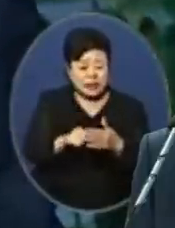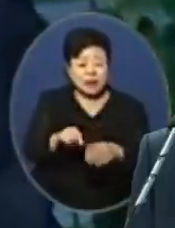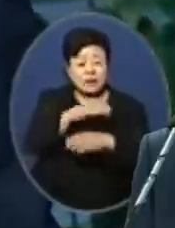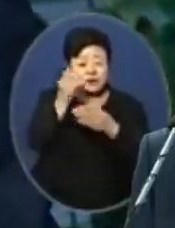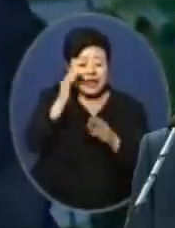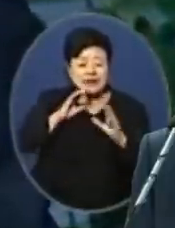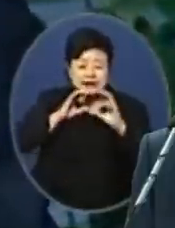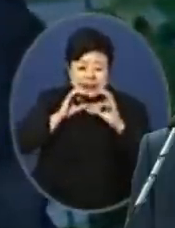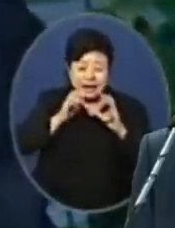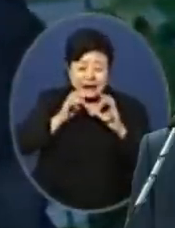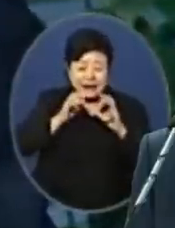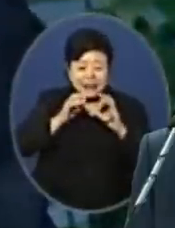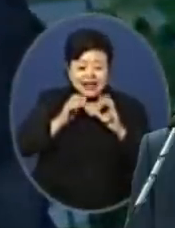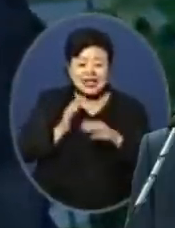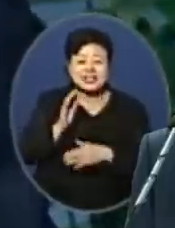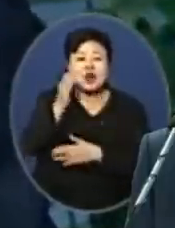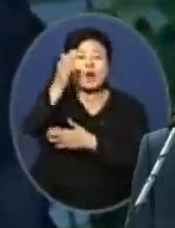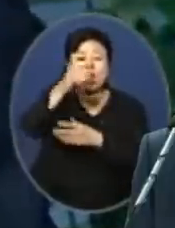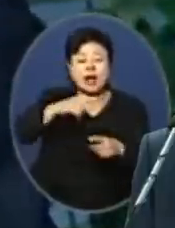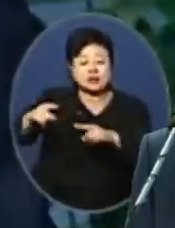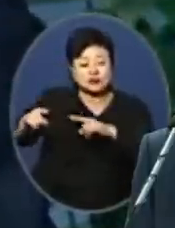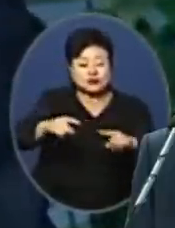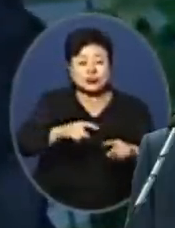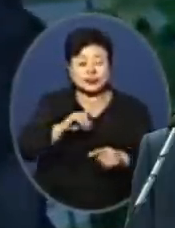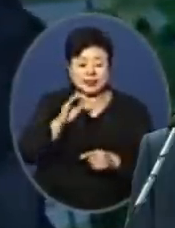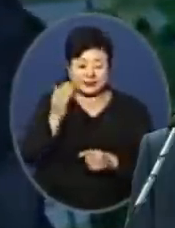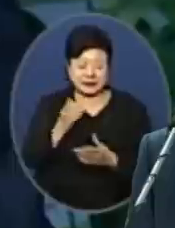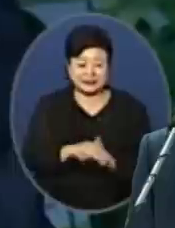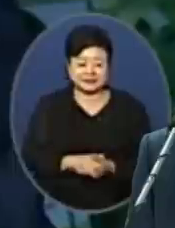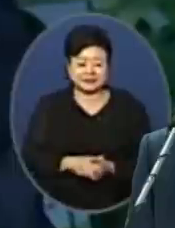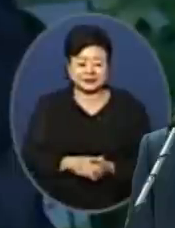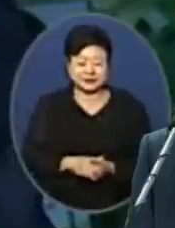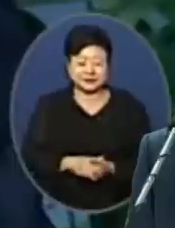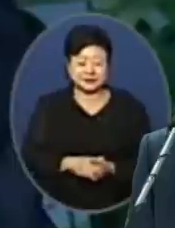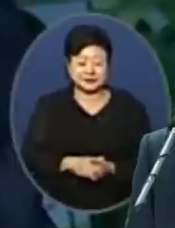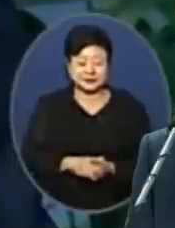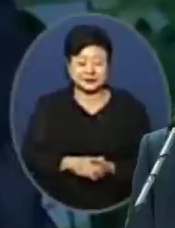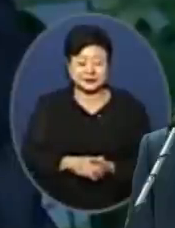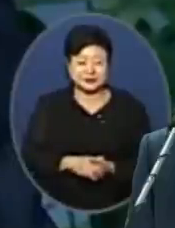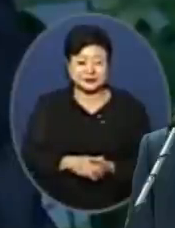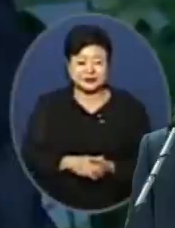모두 천국의 영광을 누리는 삶을 살아야만 되는 것입니다.